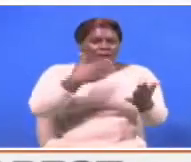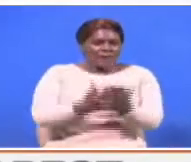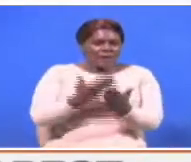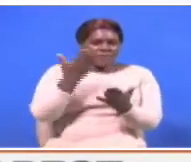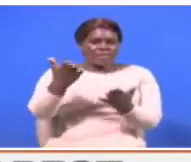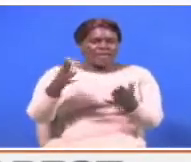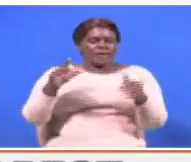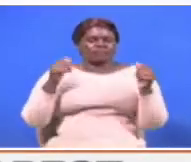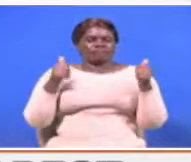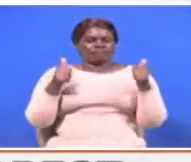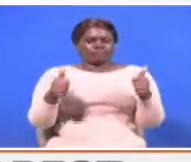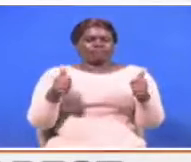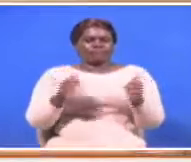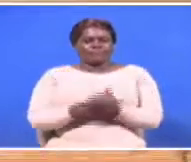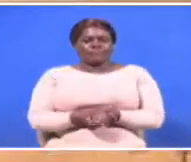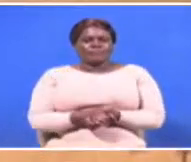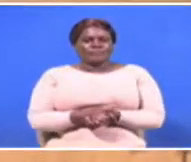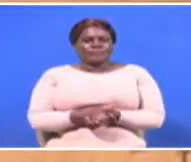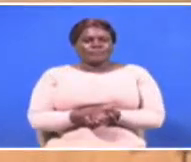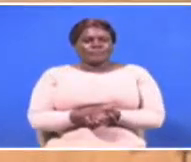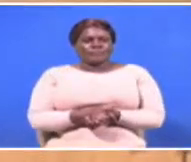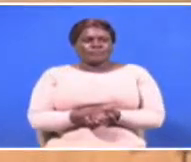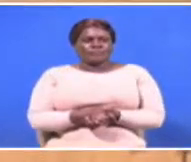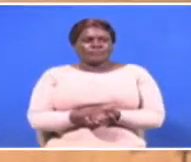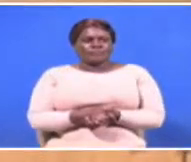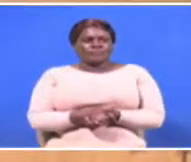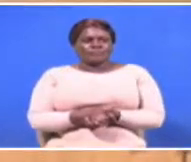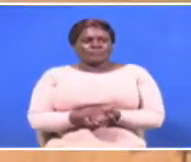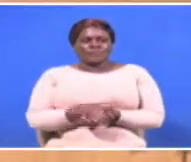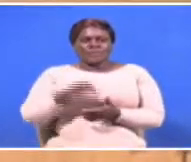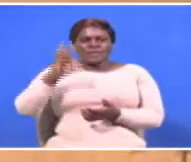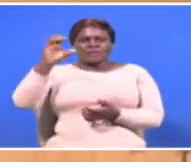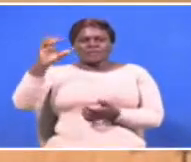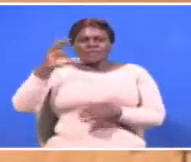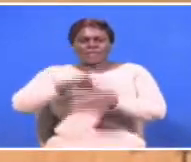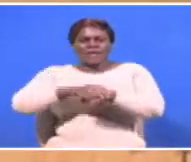Now, MKO FC emerged the winners of